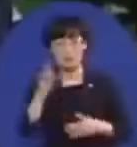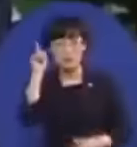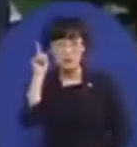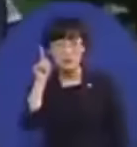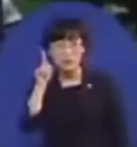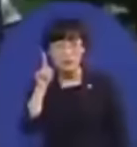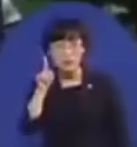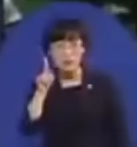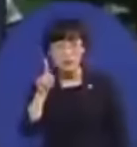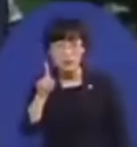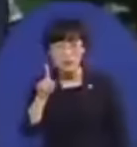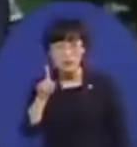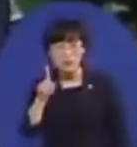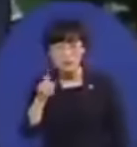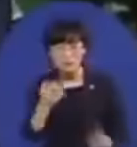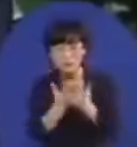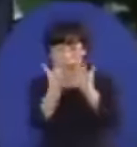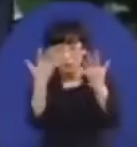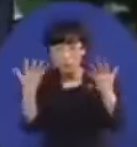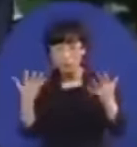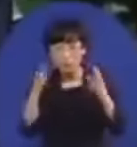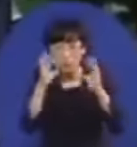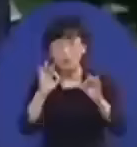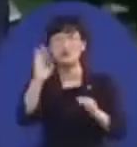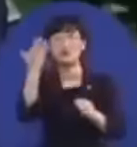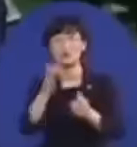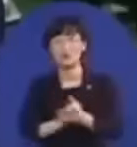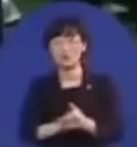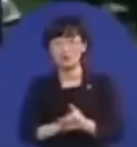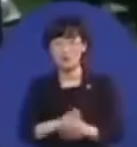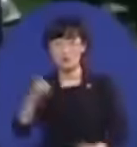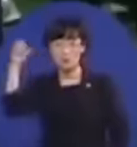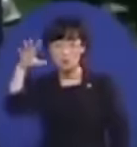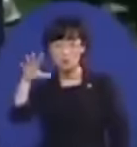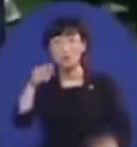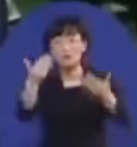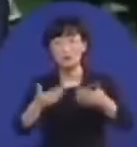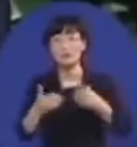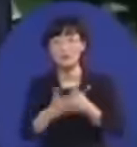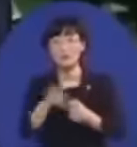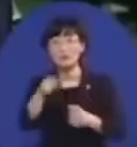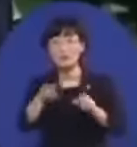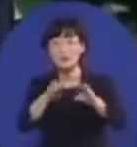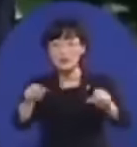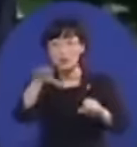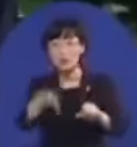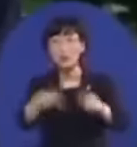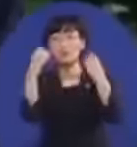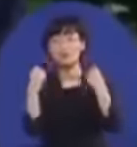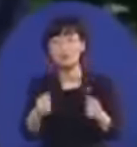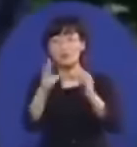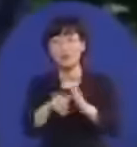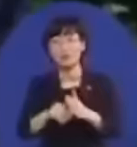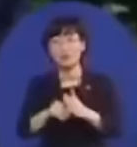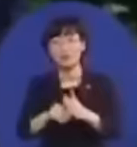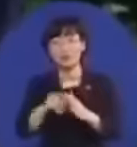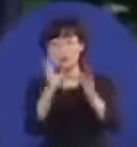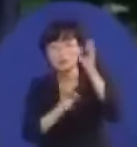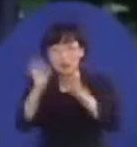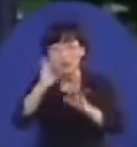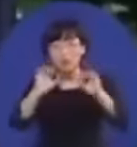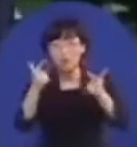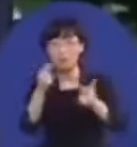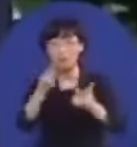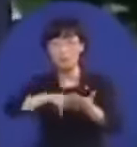내일을 내다볼 수 있습니다. 빛을 비춰주기 때문에 이 땅에 살면서 실족하지 않고